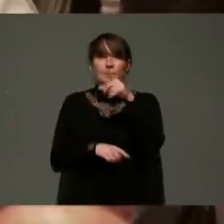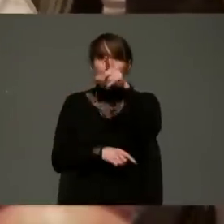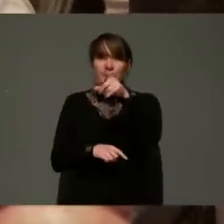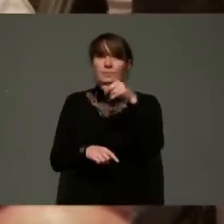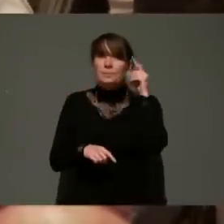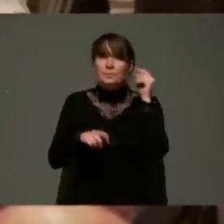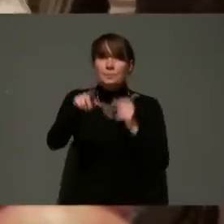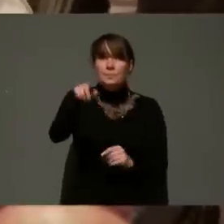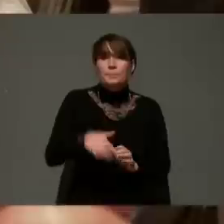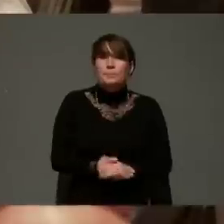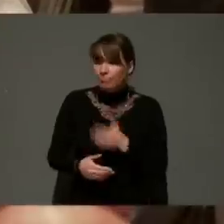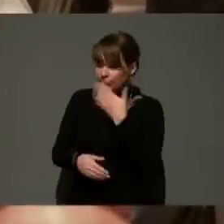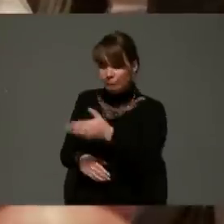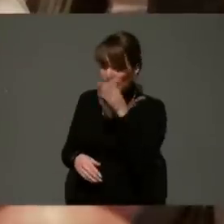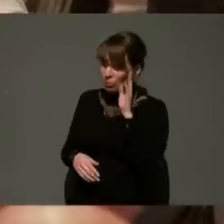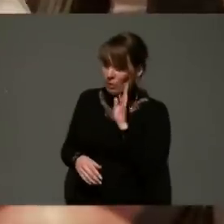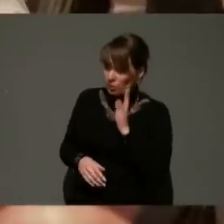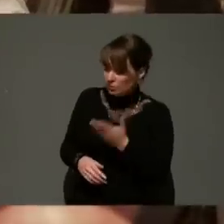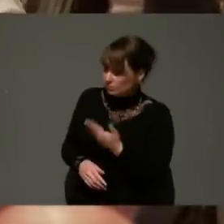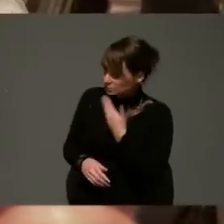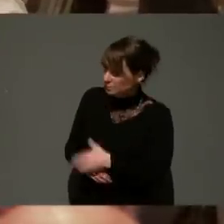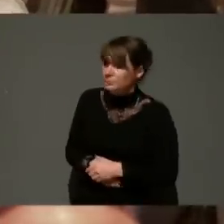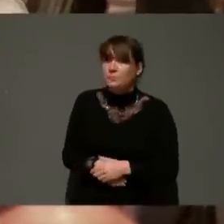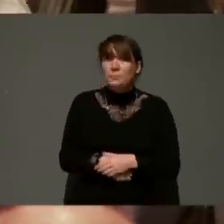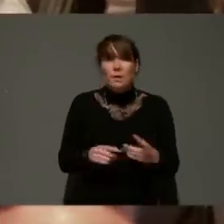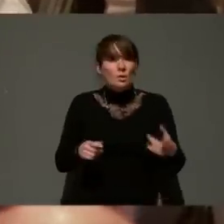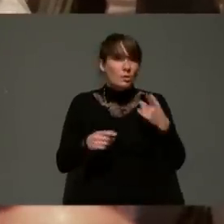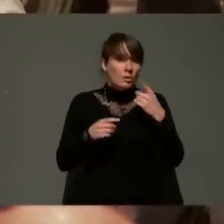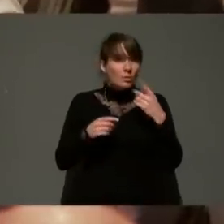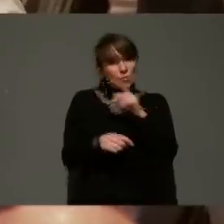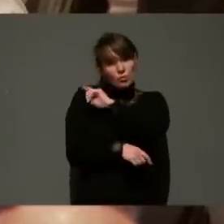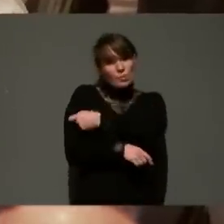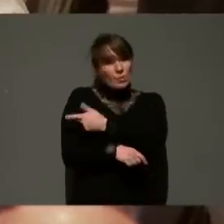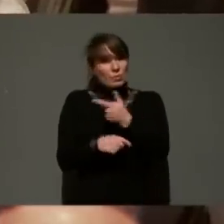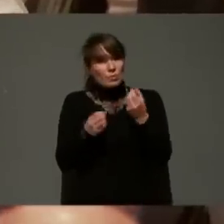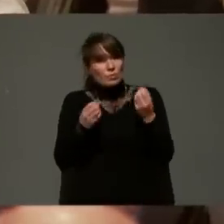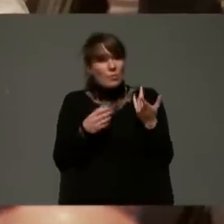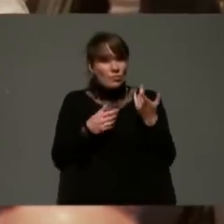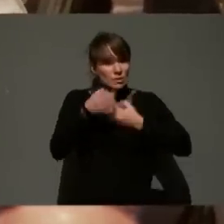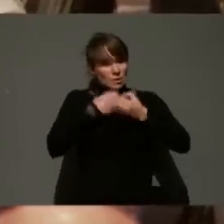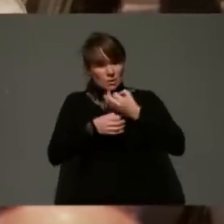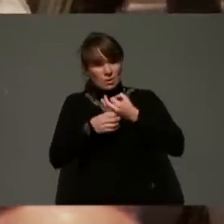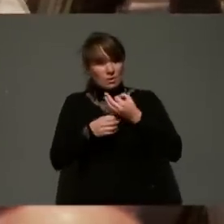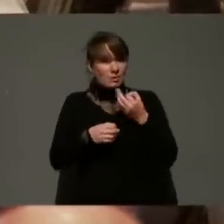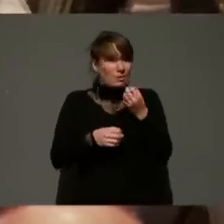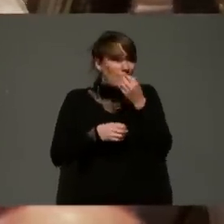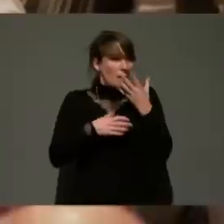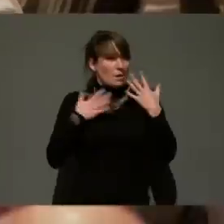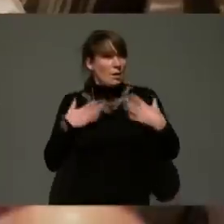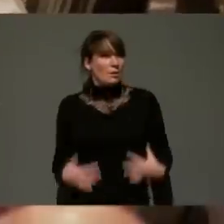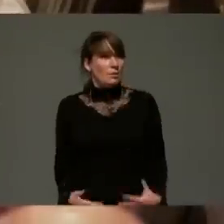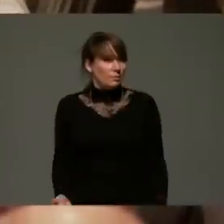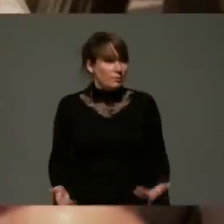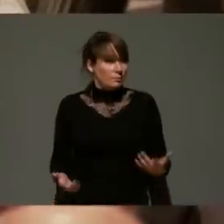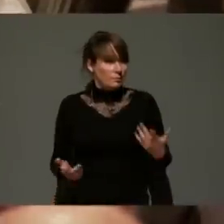conférence. Je voulais savoir, on parle souvent du bien-être après le sport. Est-ce que ça a une base moléculaire ? Est-ce que derrière,